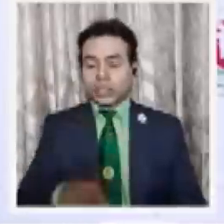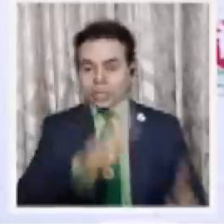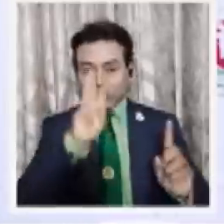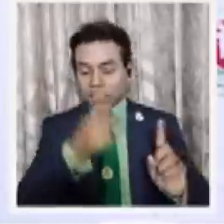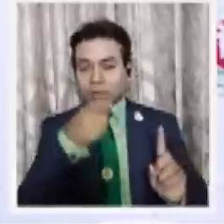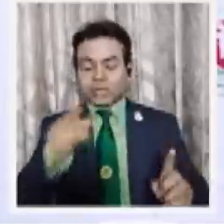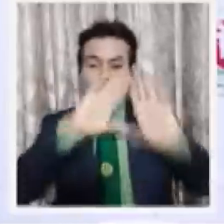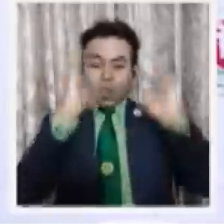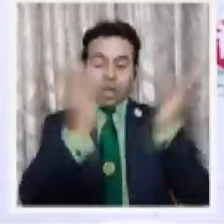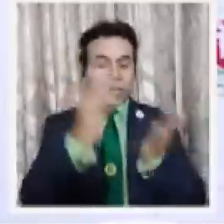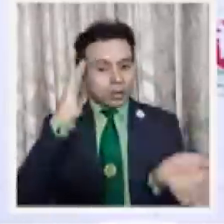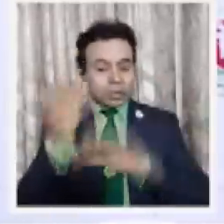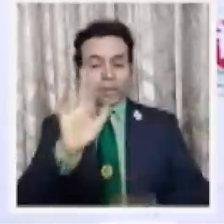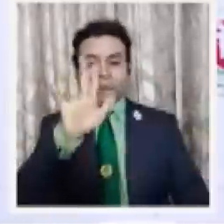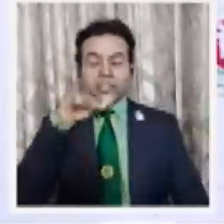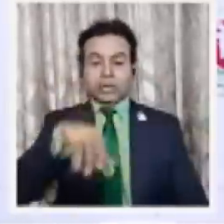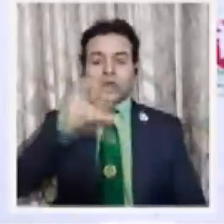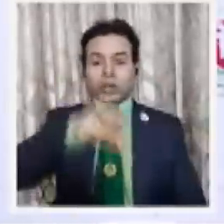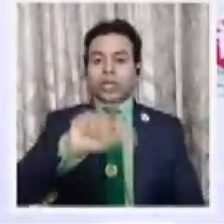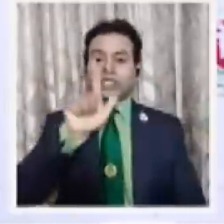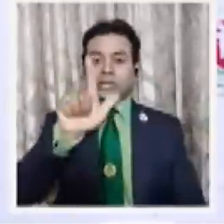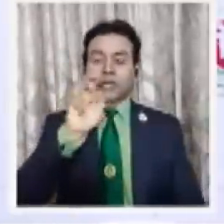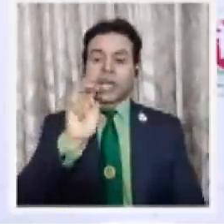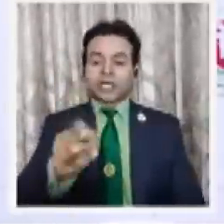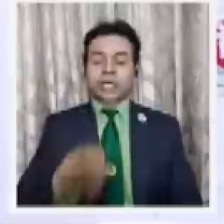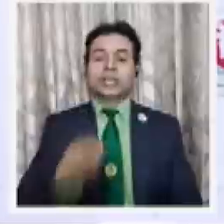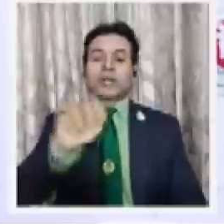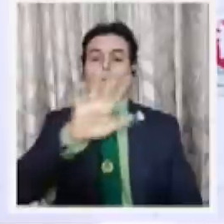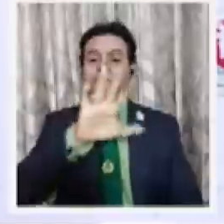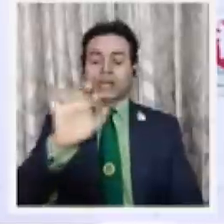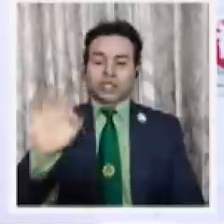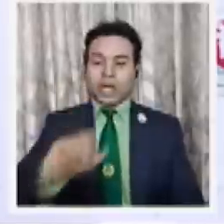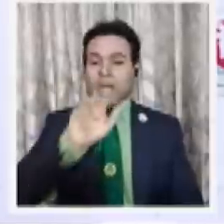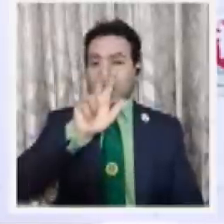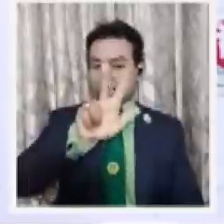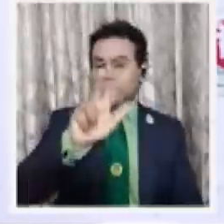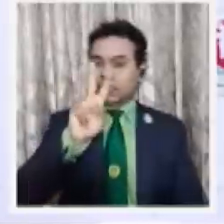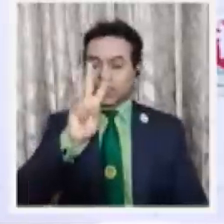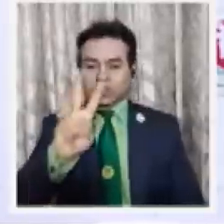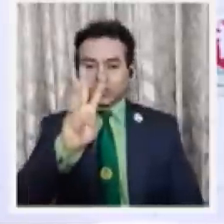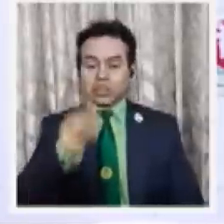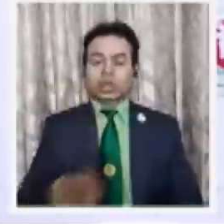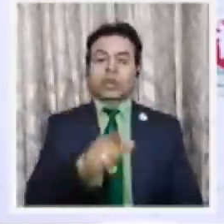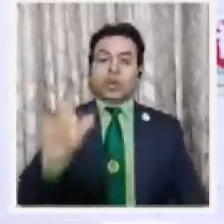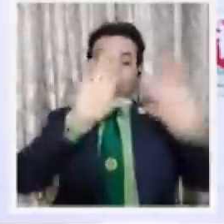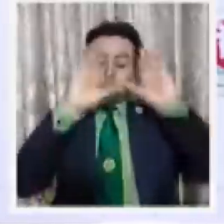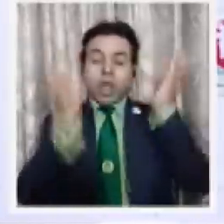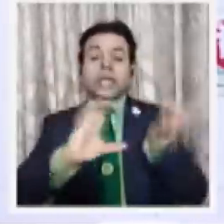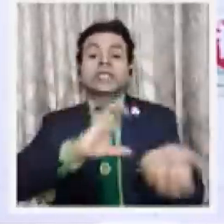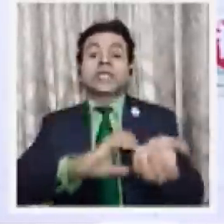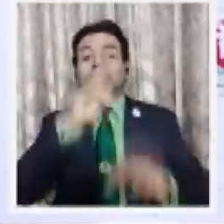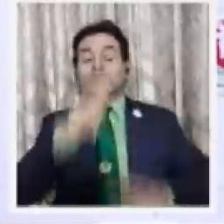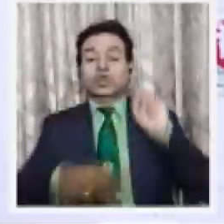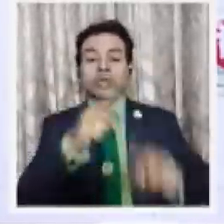1,40,43,176 জন। মৃত্যুবরণ করেছে বিশ্বে 24 ঘন্টায় 4,496 জন এবং এ পর্যন্ত সারা বিশ্বে মৃত্যুবরণ করেছে